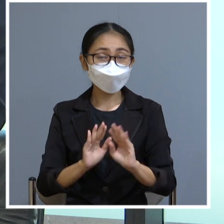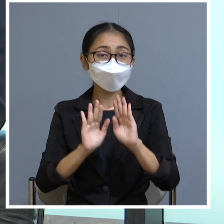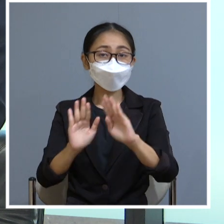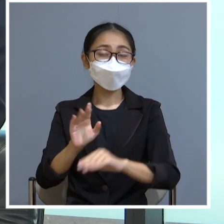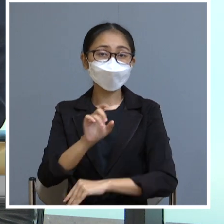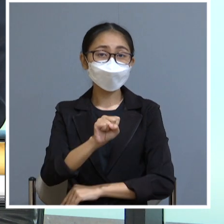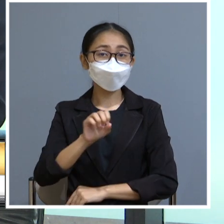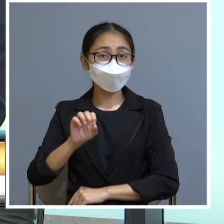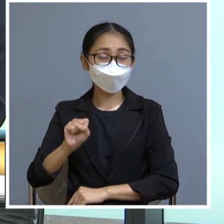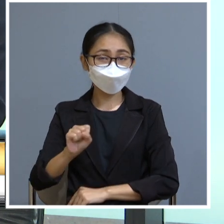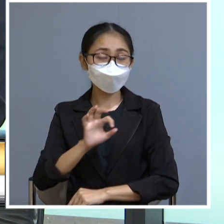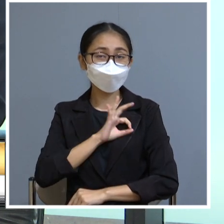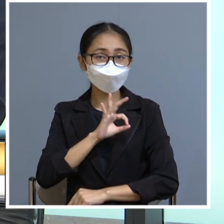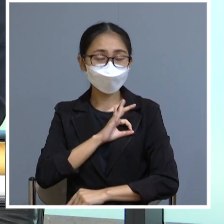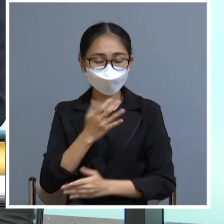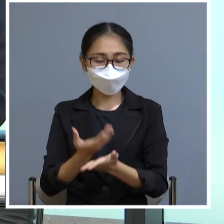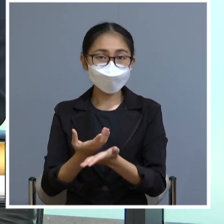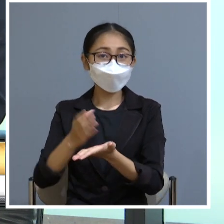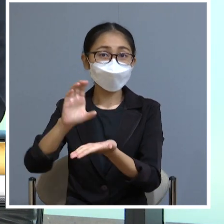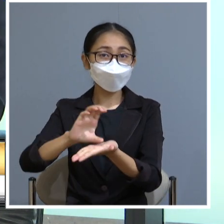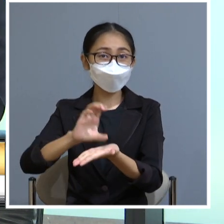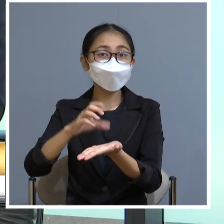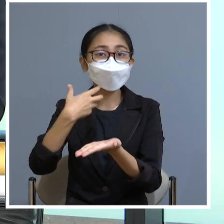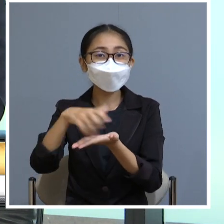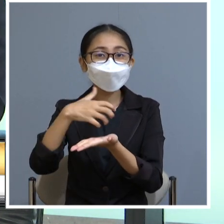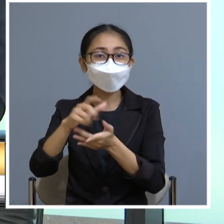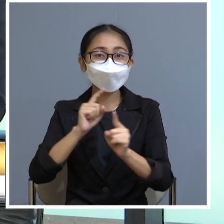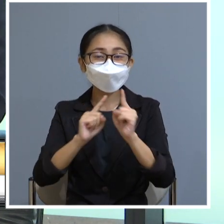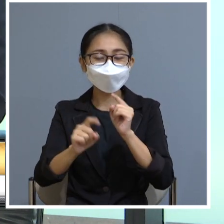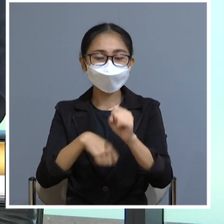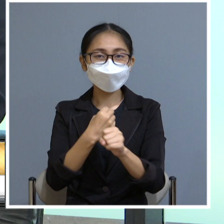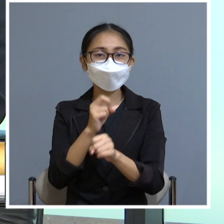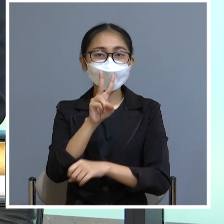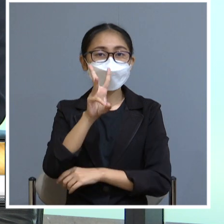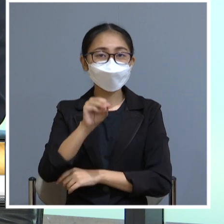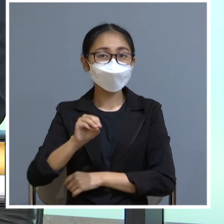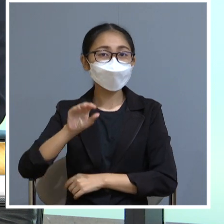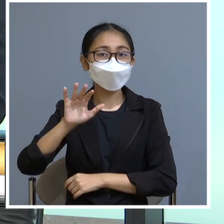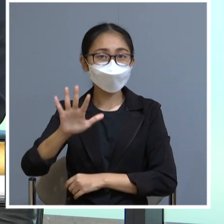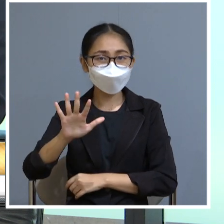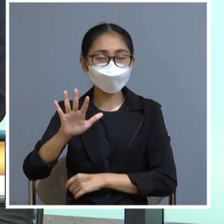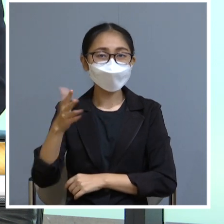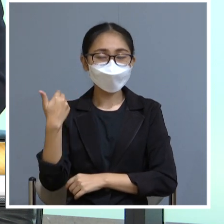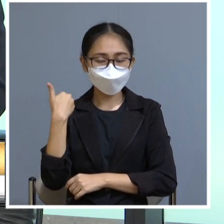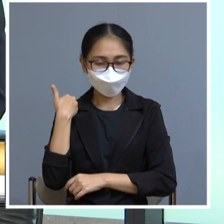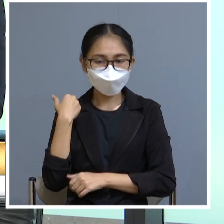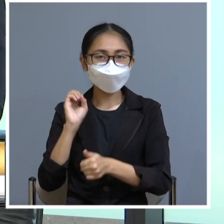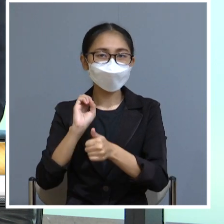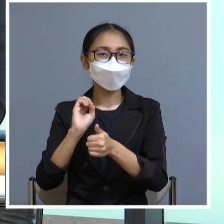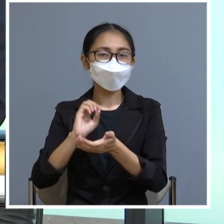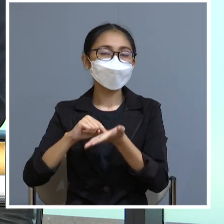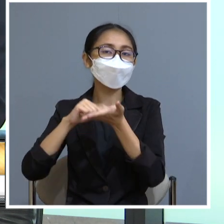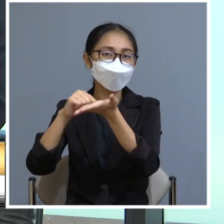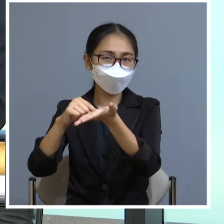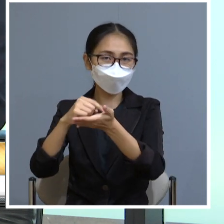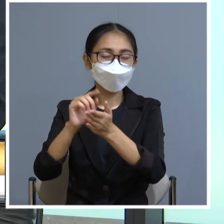ชิวาในโ่นของงบกลางที่เราได้พูดกัน ของปของ 65 นั้นจะมการนำเสนอโดยจัหวดลำภูร์โดย